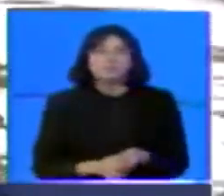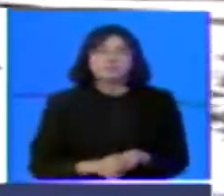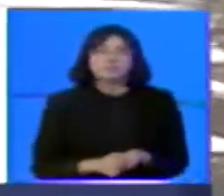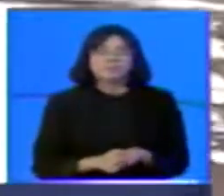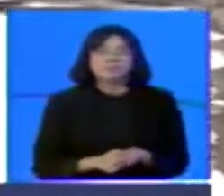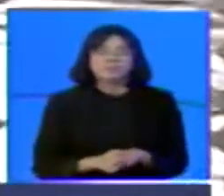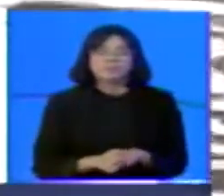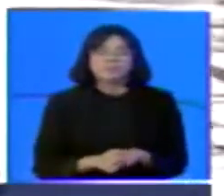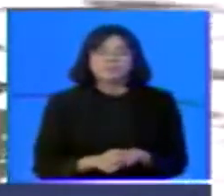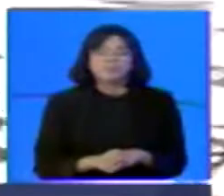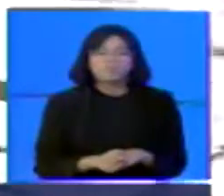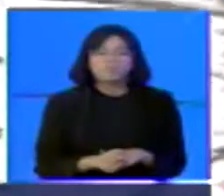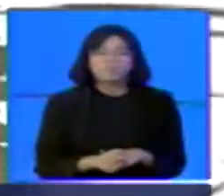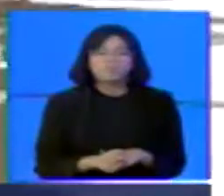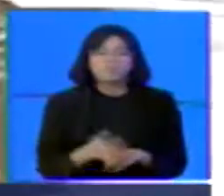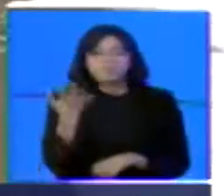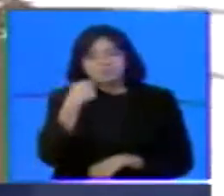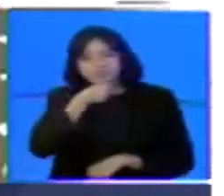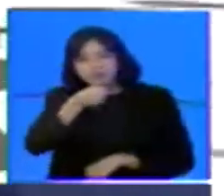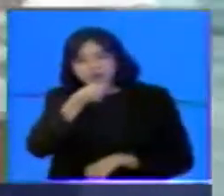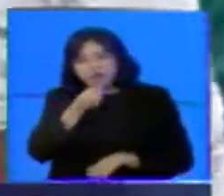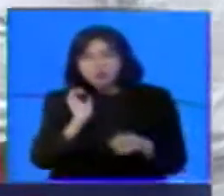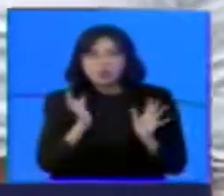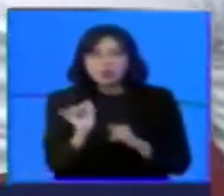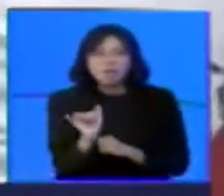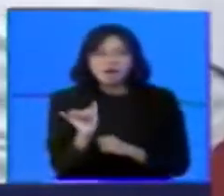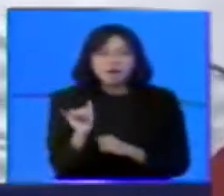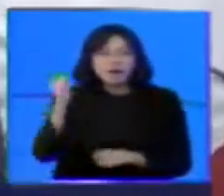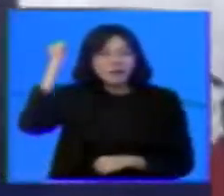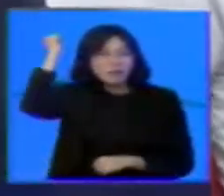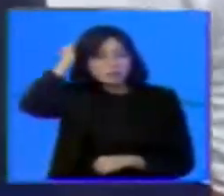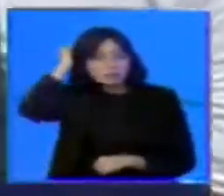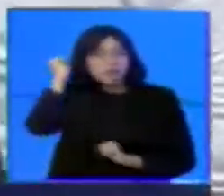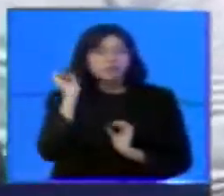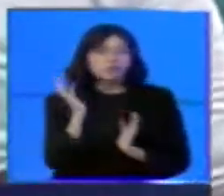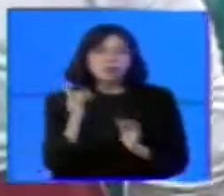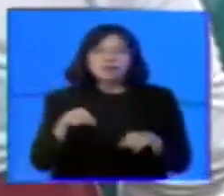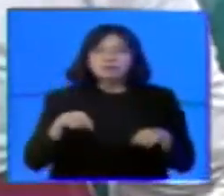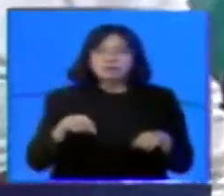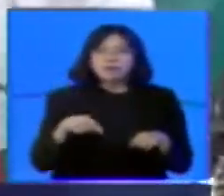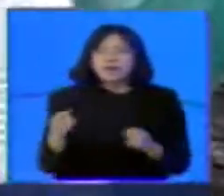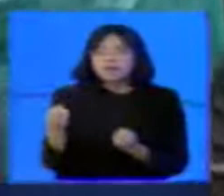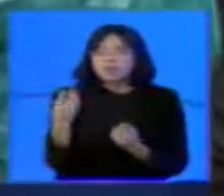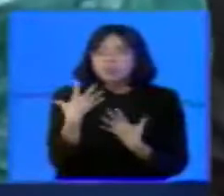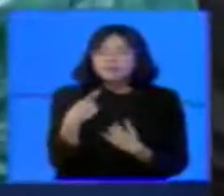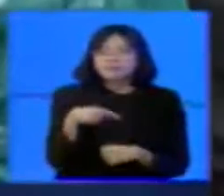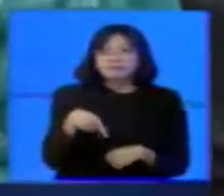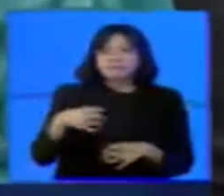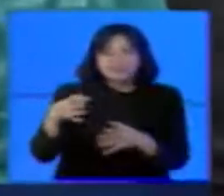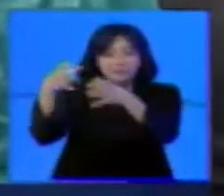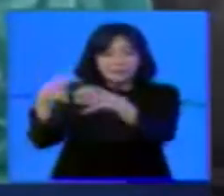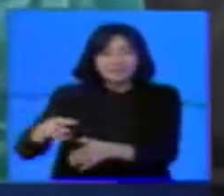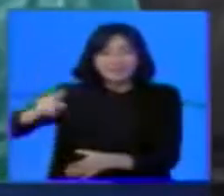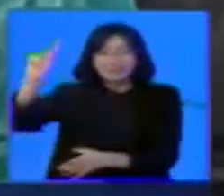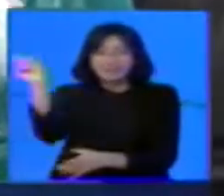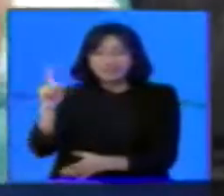demikian perbincangan kami bersama dengan seorang warga. Dan saat ini juga informasinya listrik di kawasan ini pun